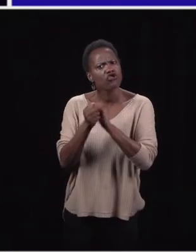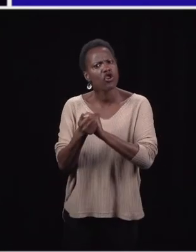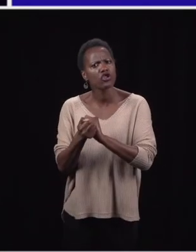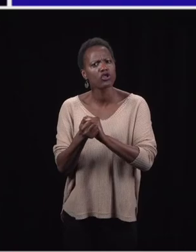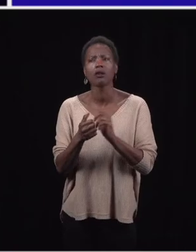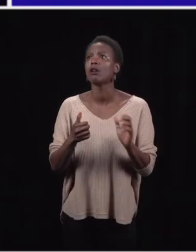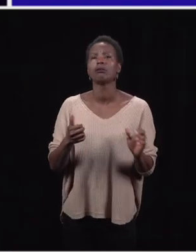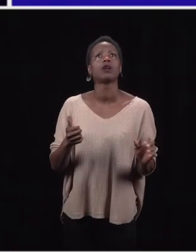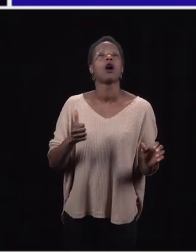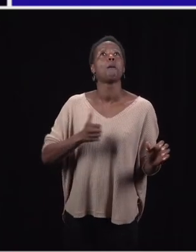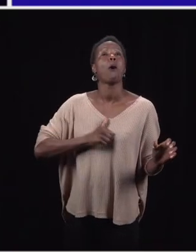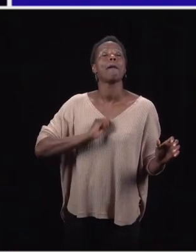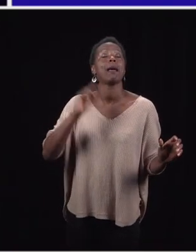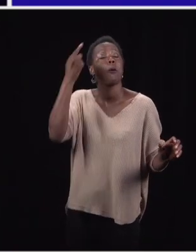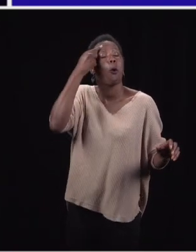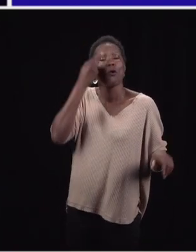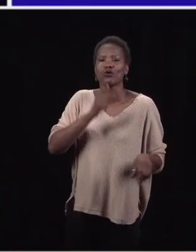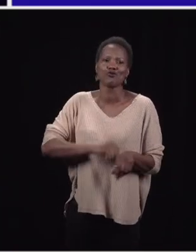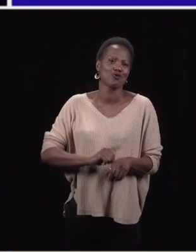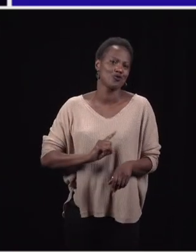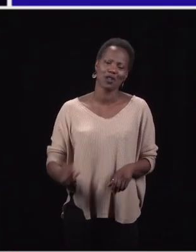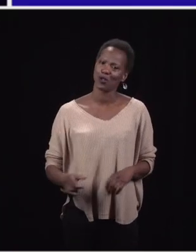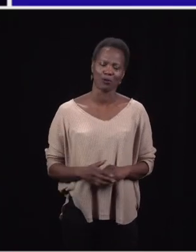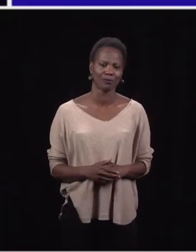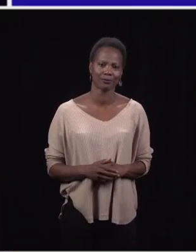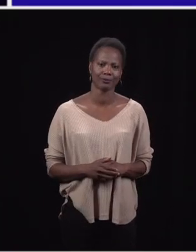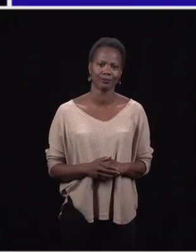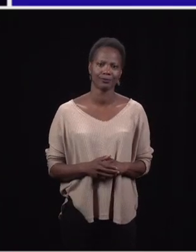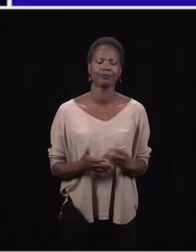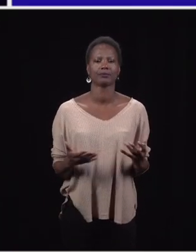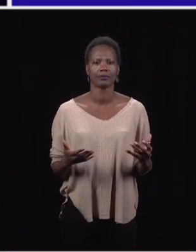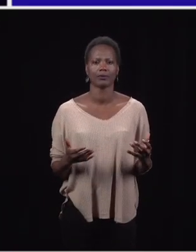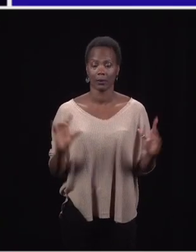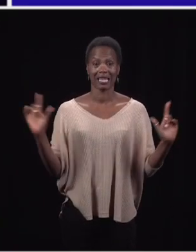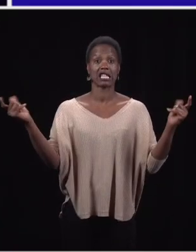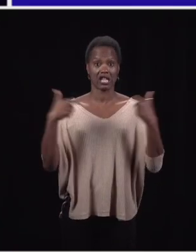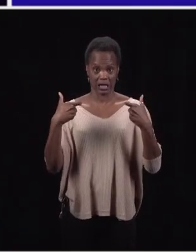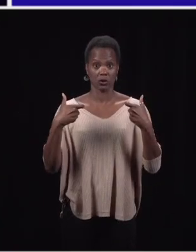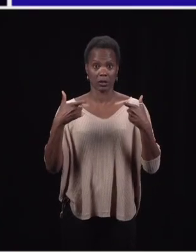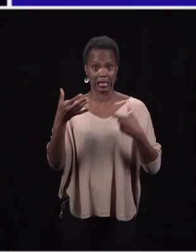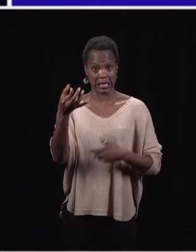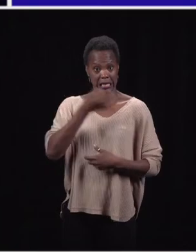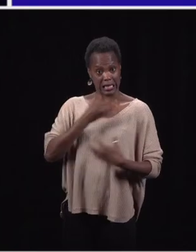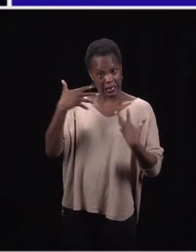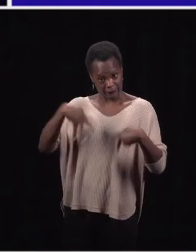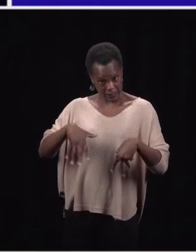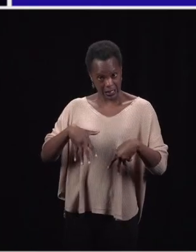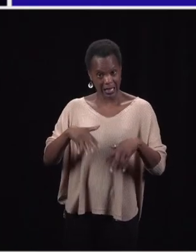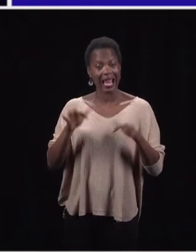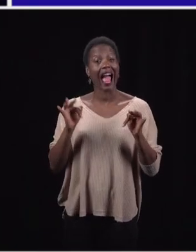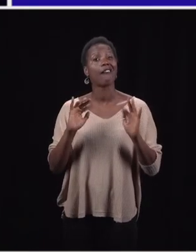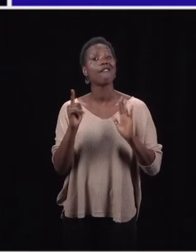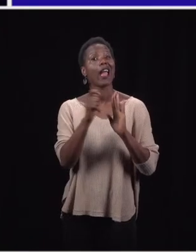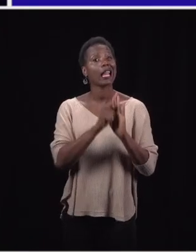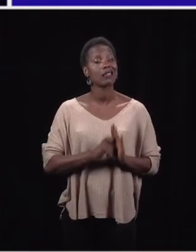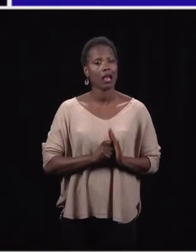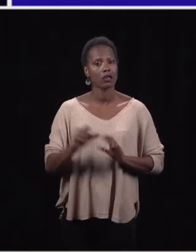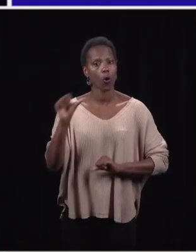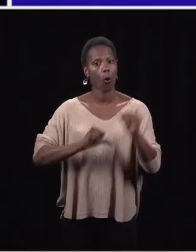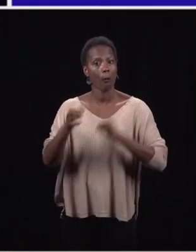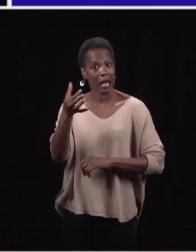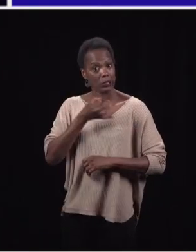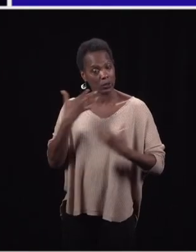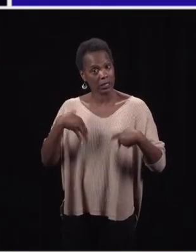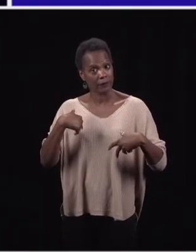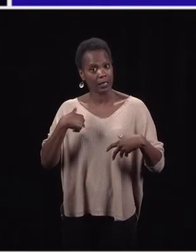j'en ai pas pris conscience immédiatement simplement on a posé le diagnostic on a posé les dates des opérations et je